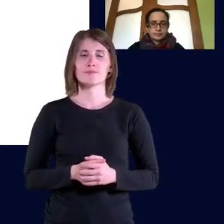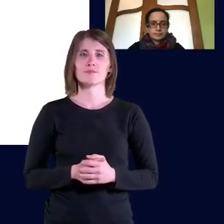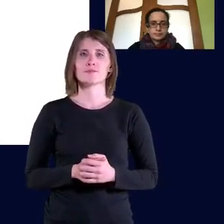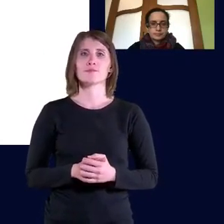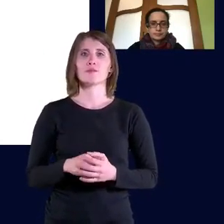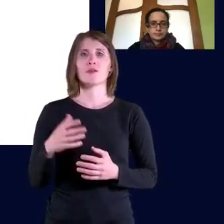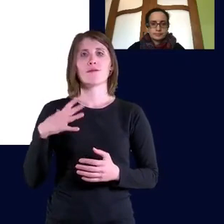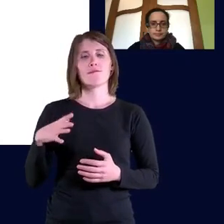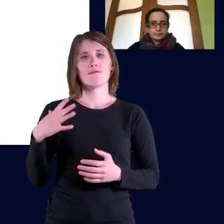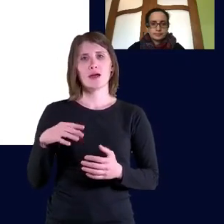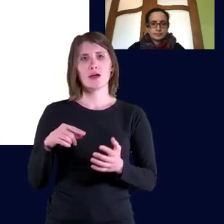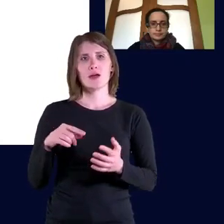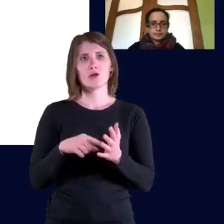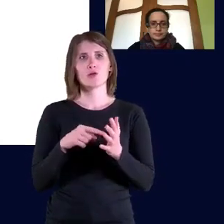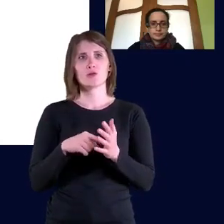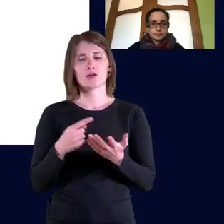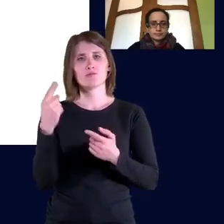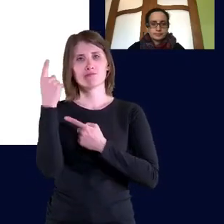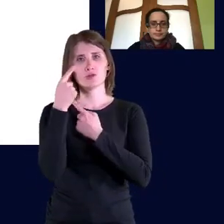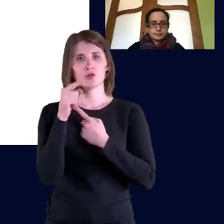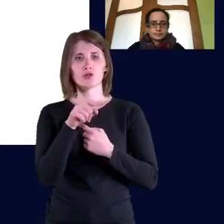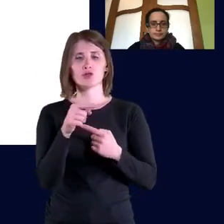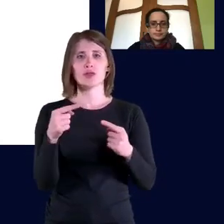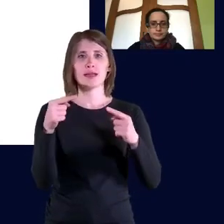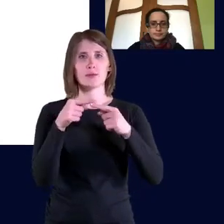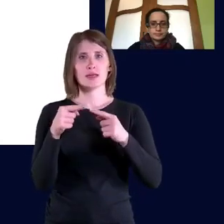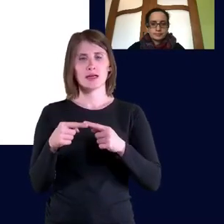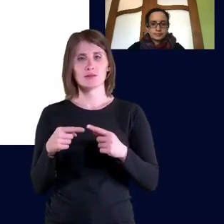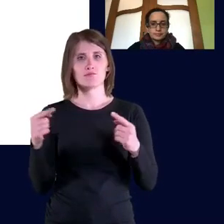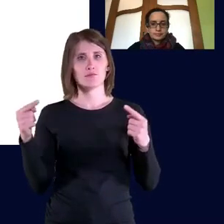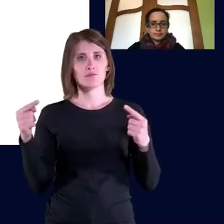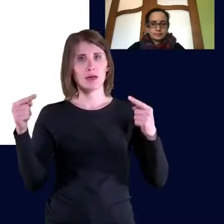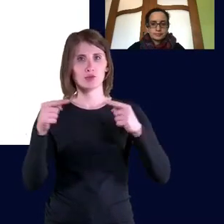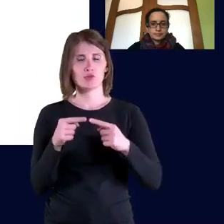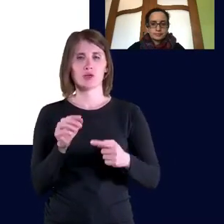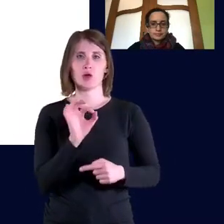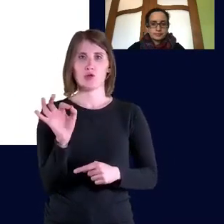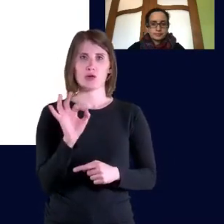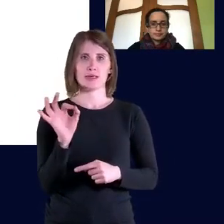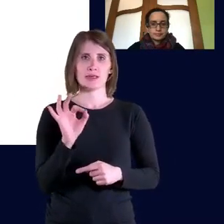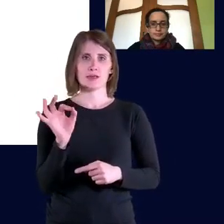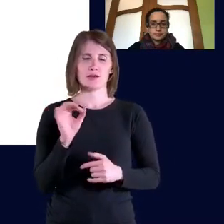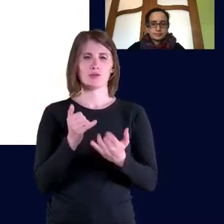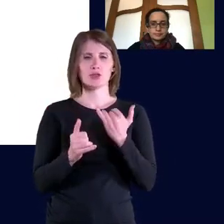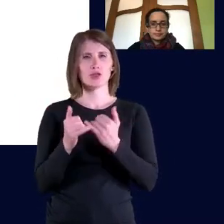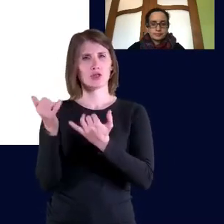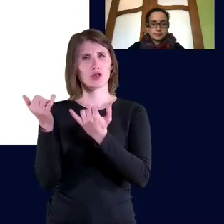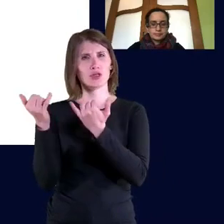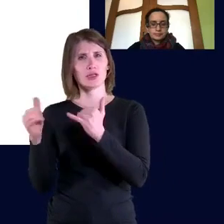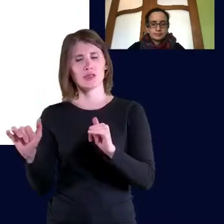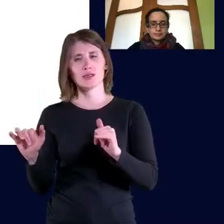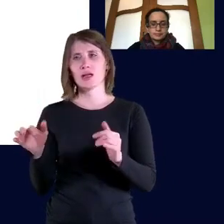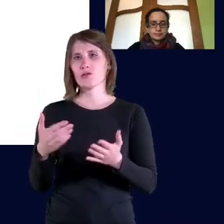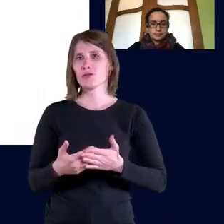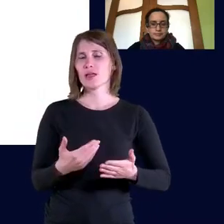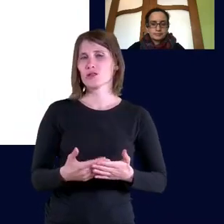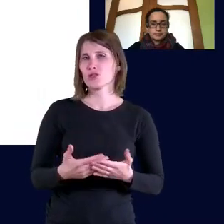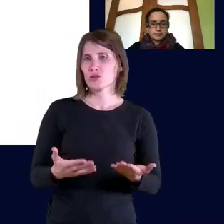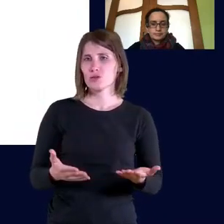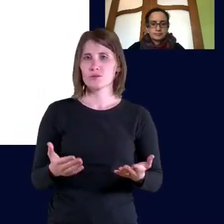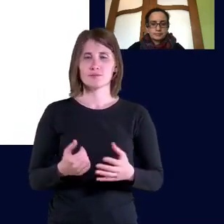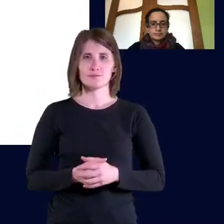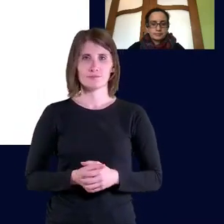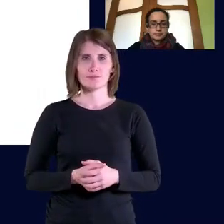adaptacja jest wierna oryginałowi czy zbliżona do oryginału w jaki jeżeli się różni to w jakim zakresie up